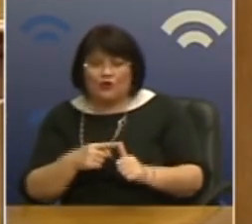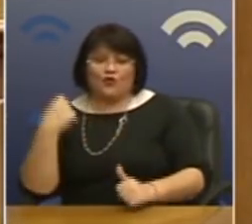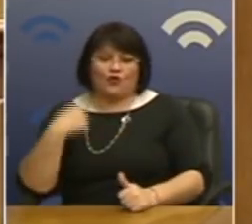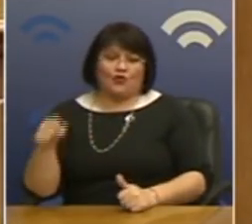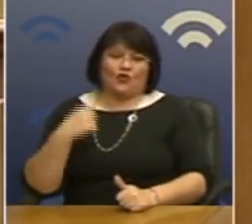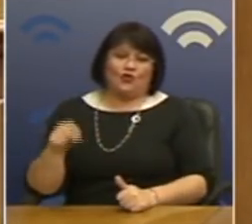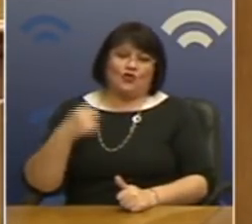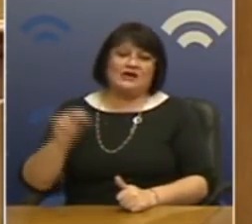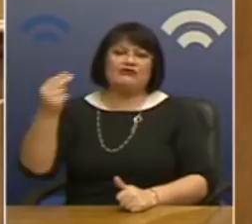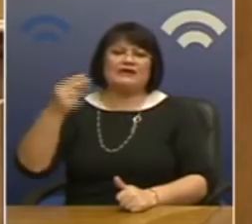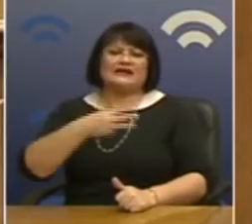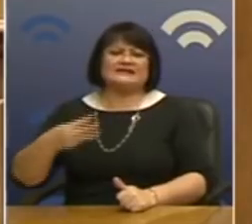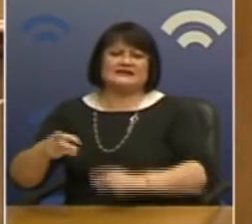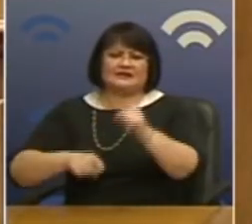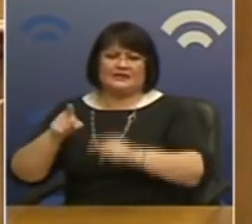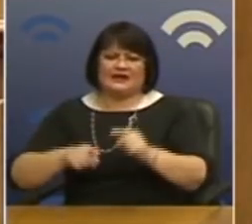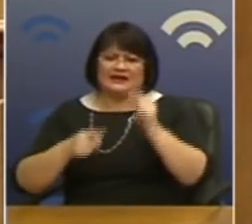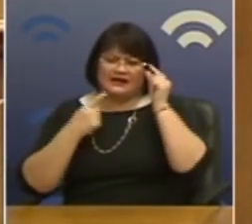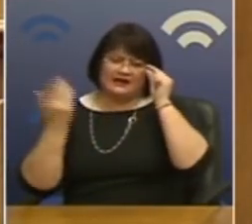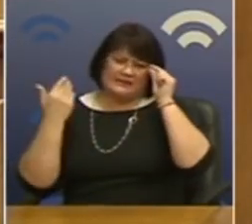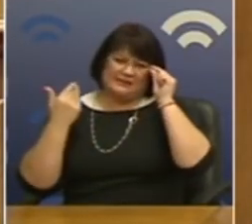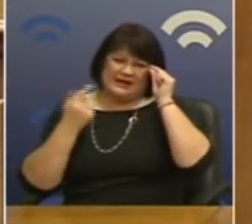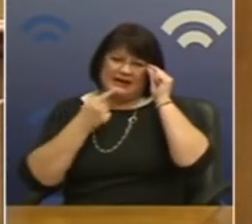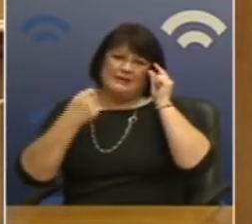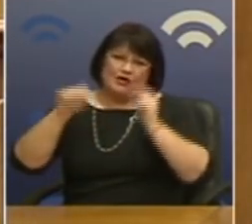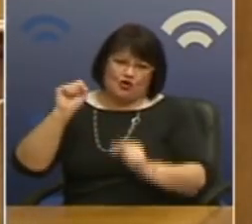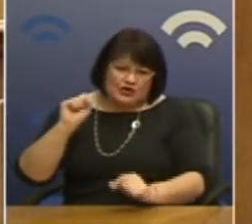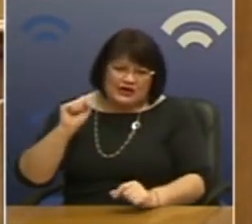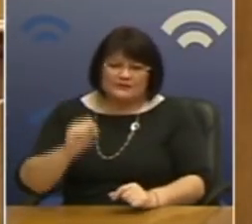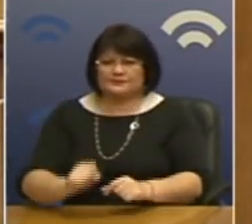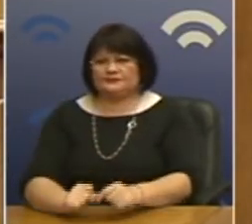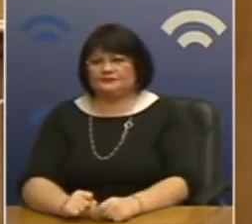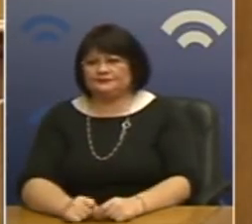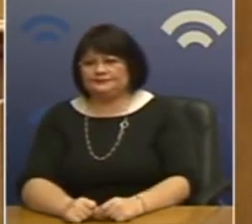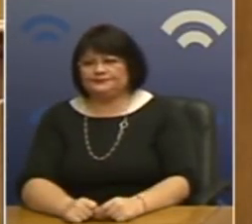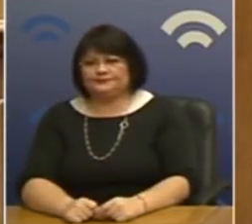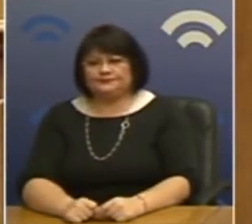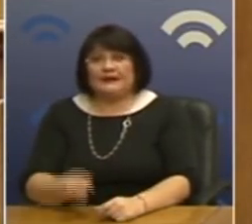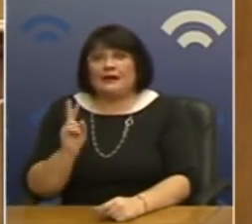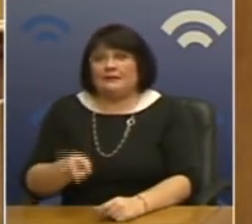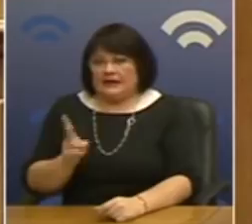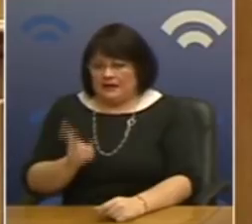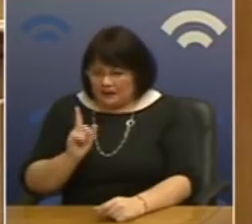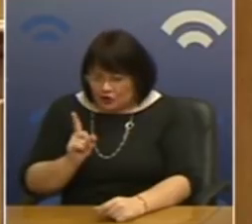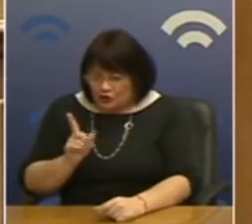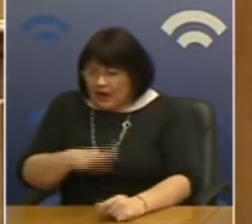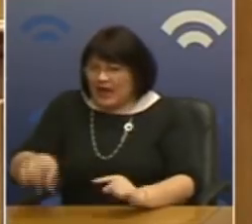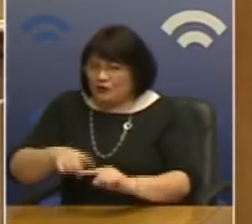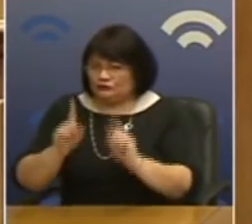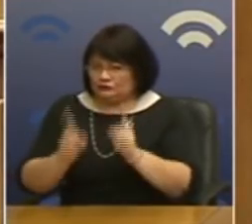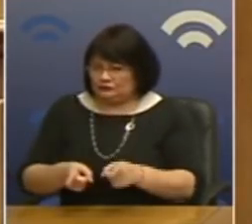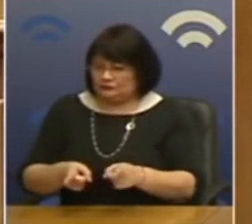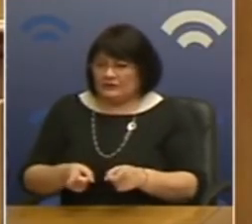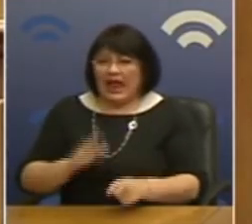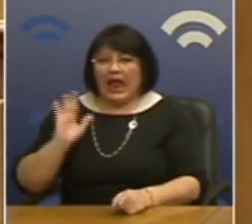και οι βουλευτές του ΣΥΡΙΖΑ στην προτείνουσα προηγούμενη Βουλή, γιατί εγκυμονεί μεγάλους κινδύνους. Ένα τέτοιο